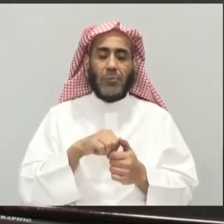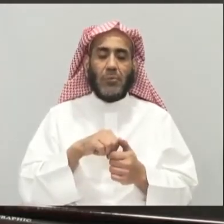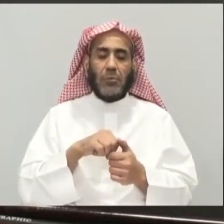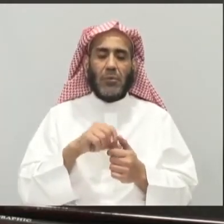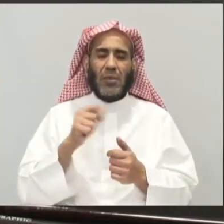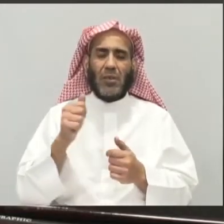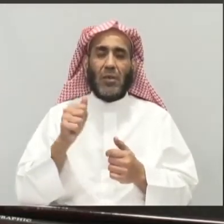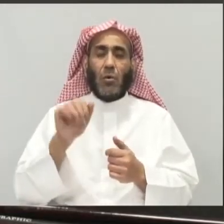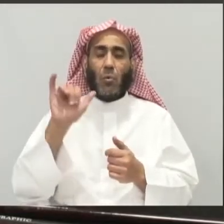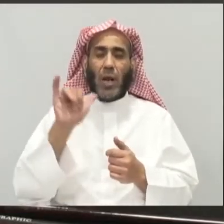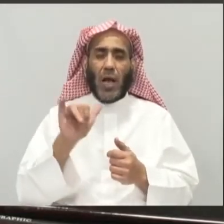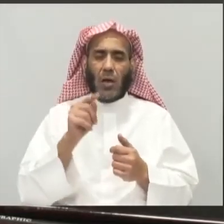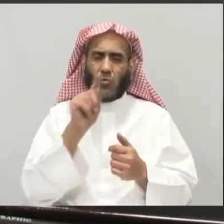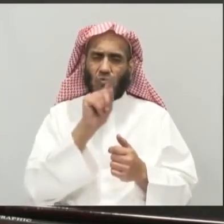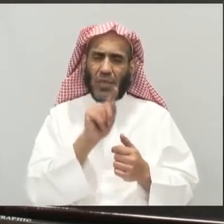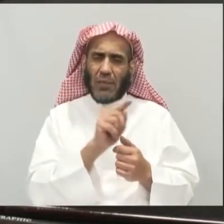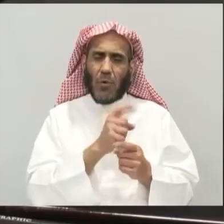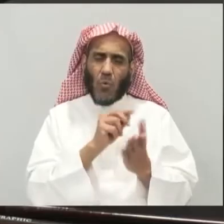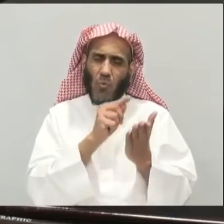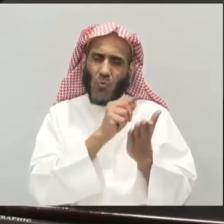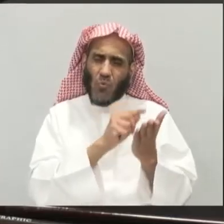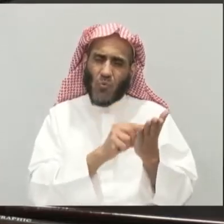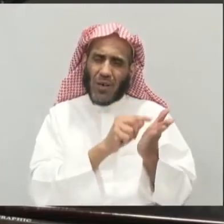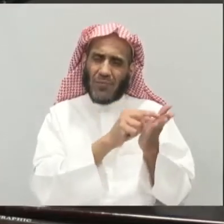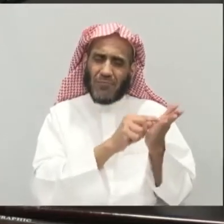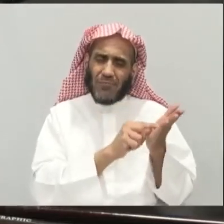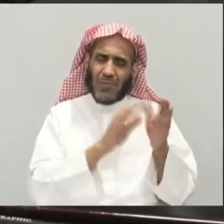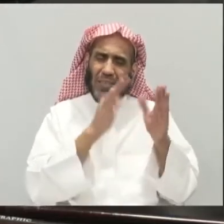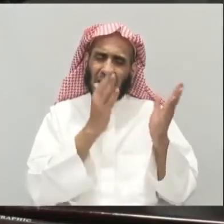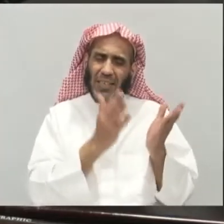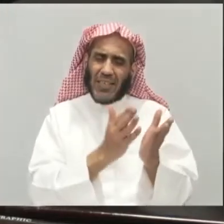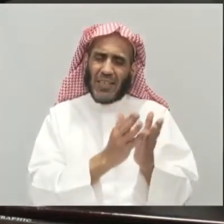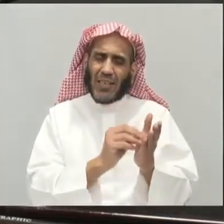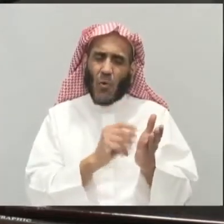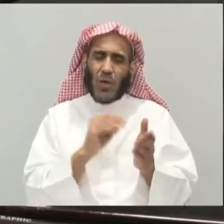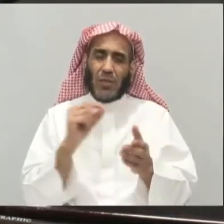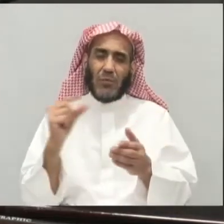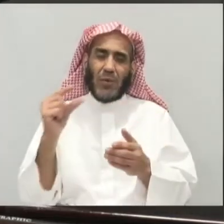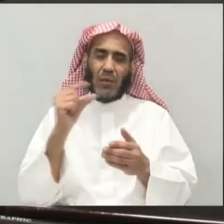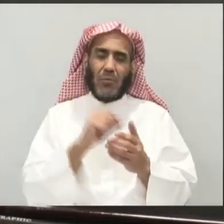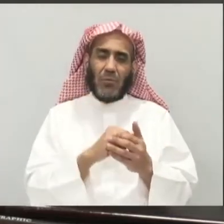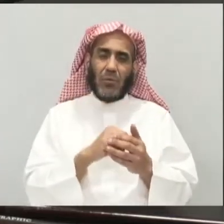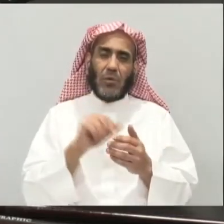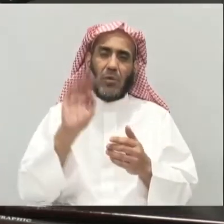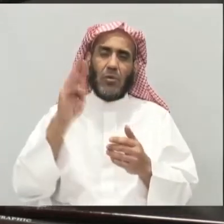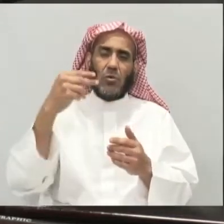وحرف الياء كونت هذه القطعه على كلمه سعودي